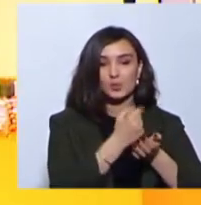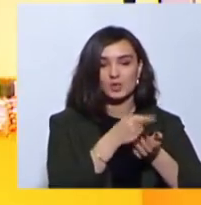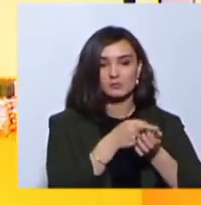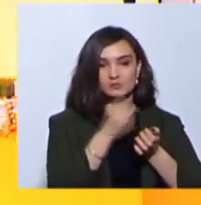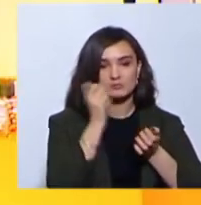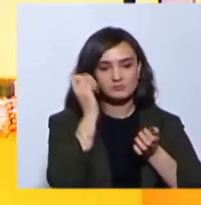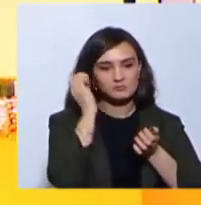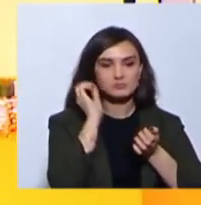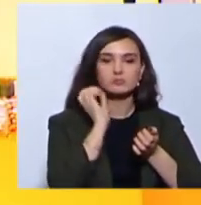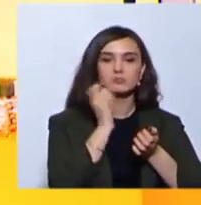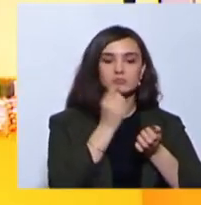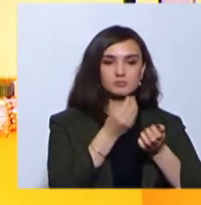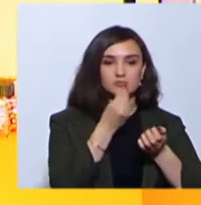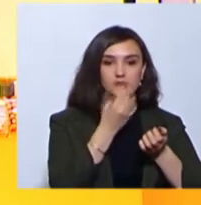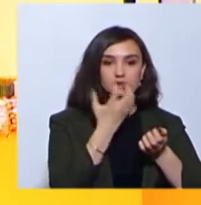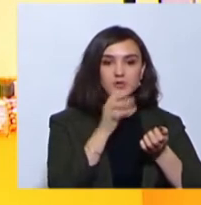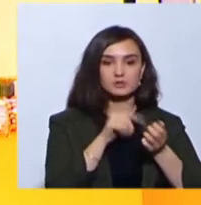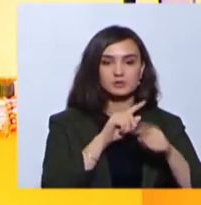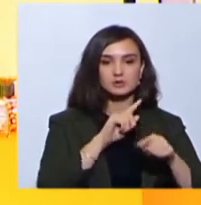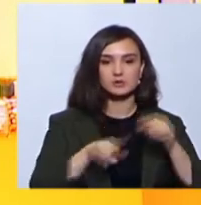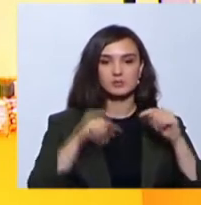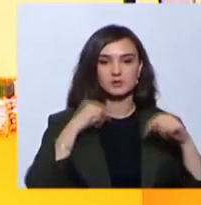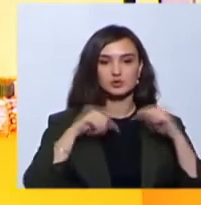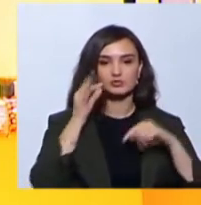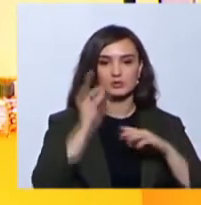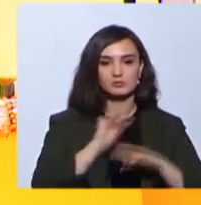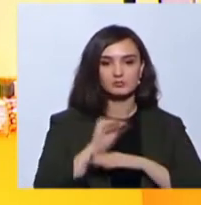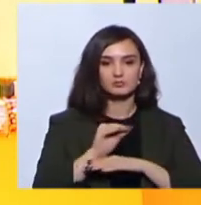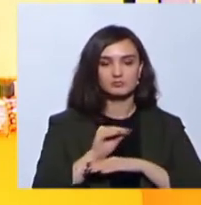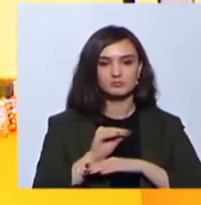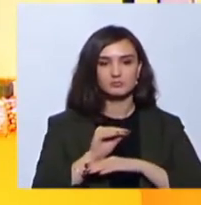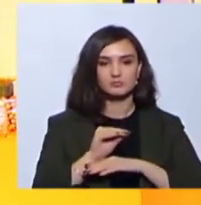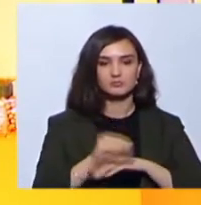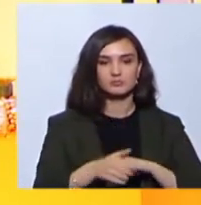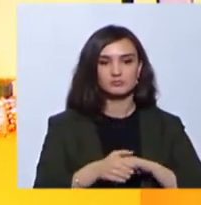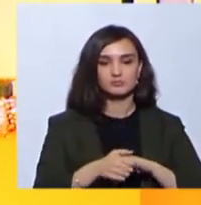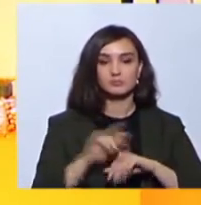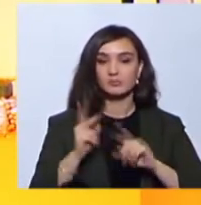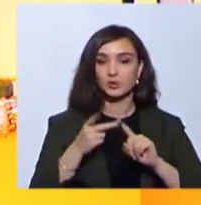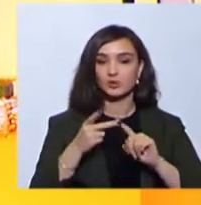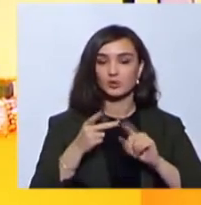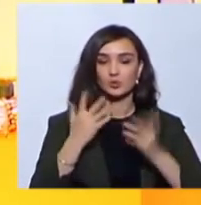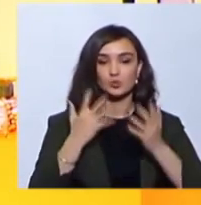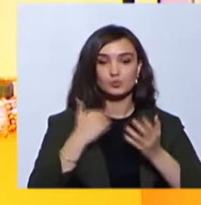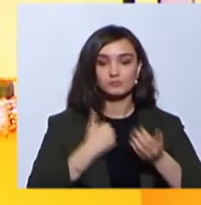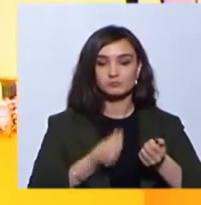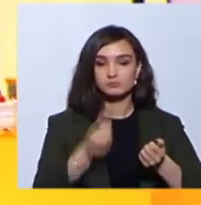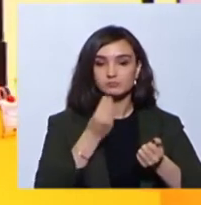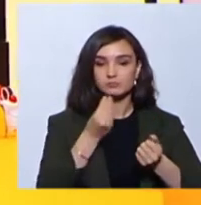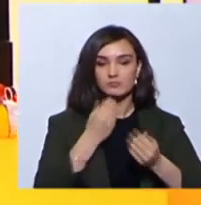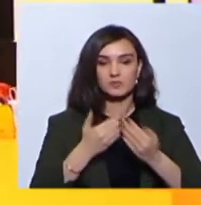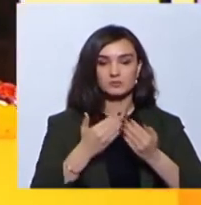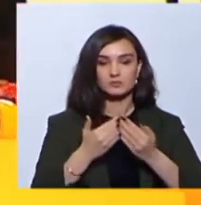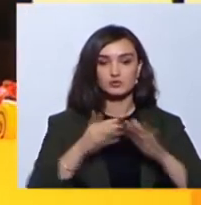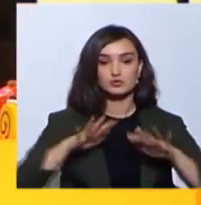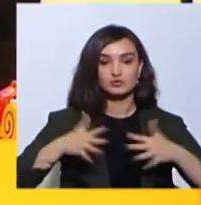ცხელ-ცხელი კერძის მერთმევის შემთხვევაში, უფრო სწრაფად გაგვეზრდება შაქრის მაჩვენებელი სისხლში. და მეორე, თუ ჩვენ მივირთმევთ